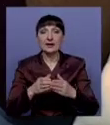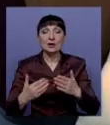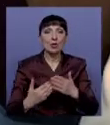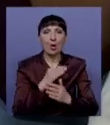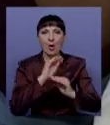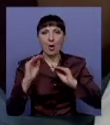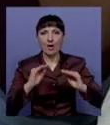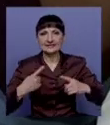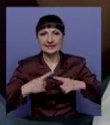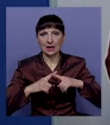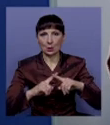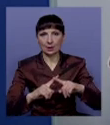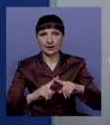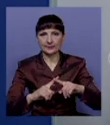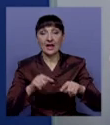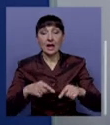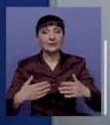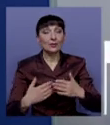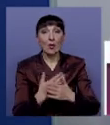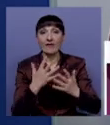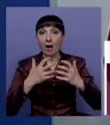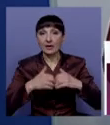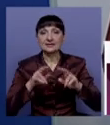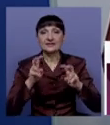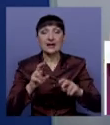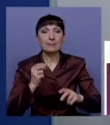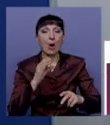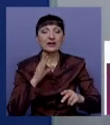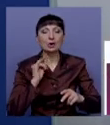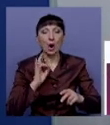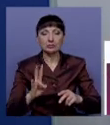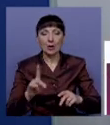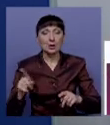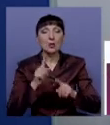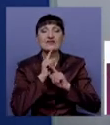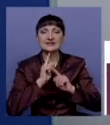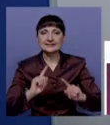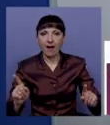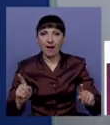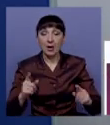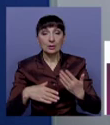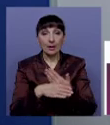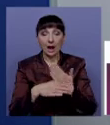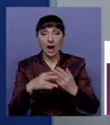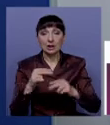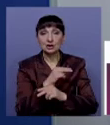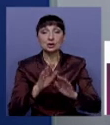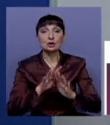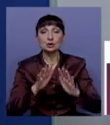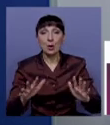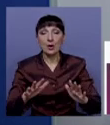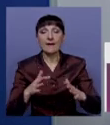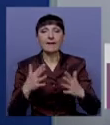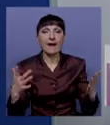новейшими технологиями. Этот инновационный аппарат называется «Биоптрон». Он является универсальным, так как позволяет лечить не только все